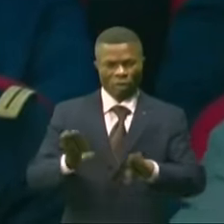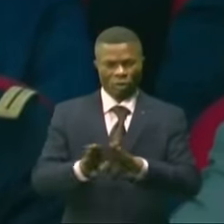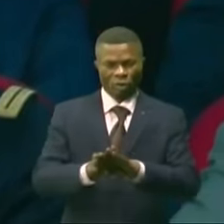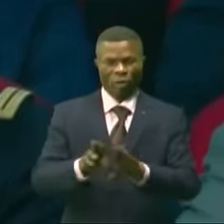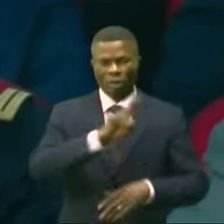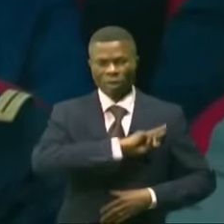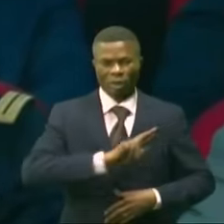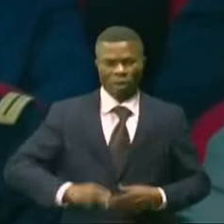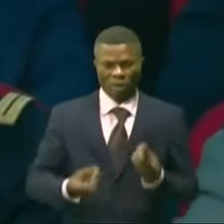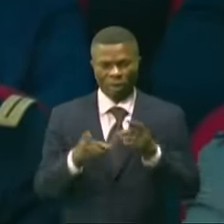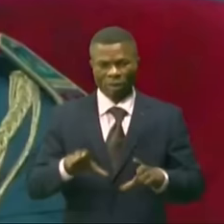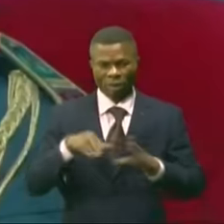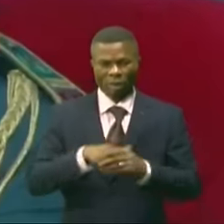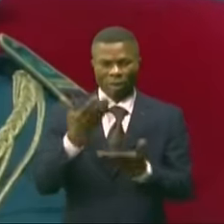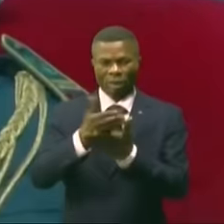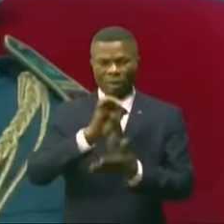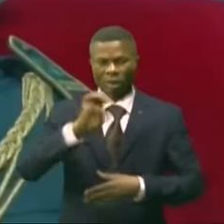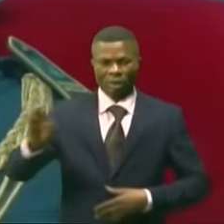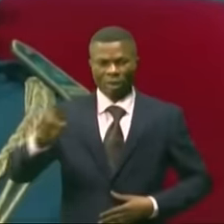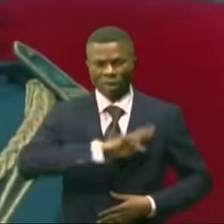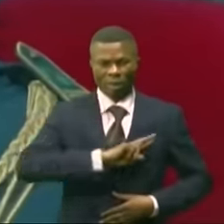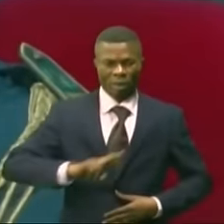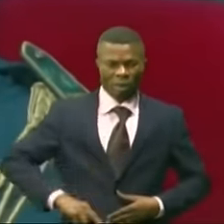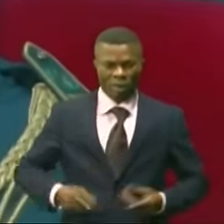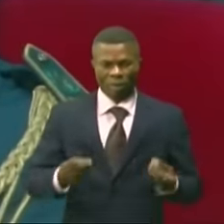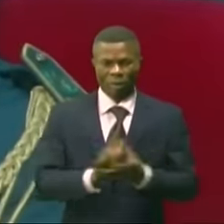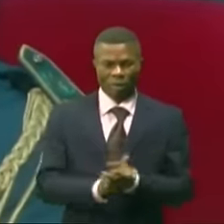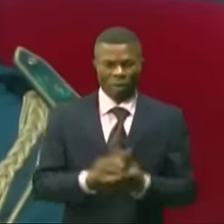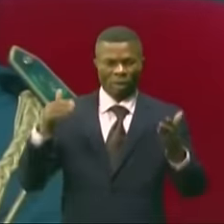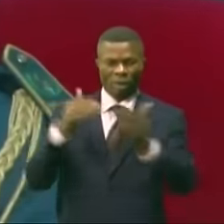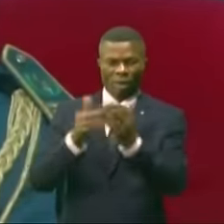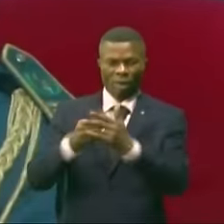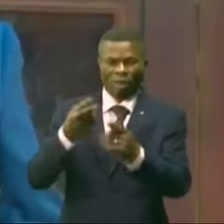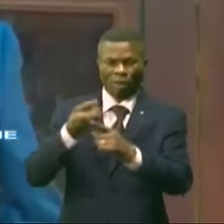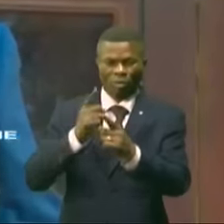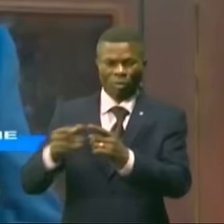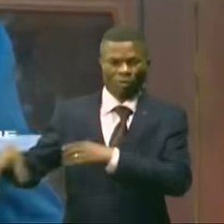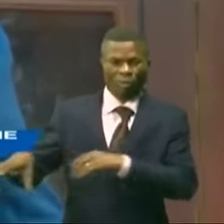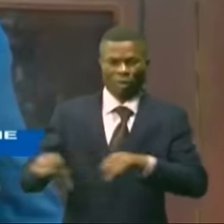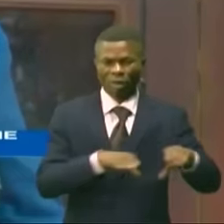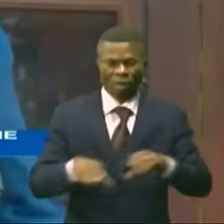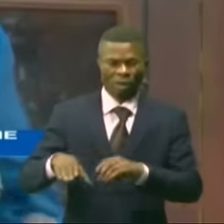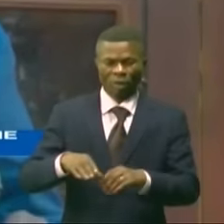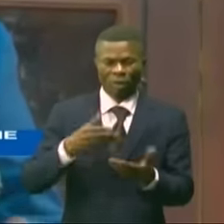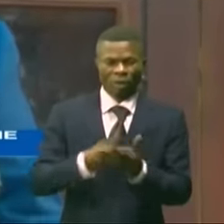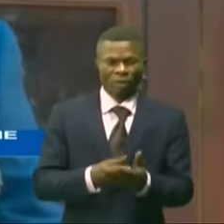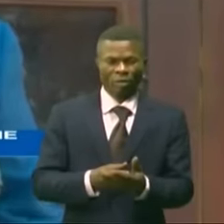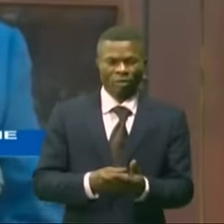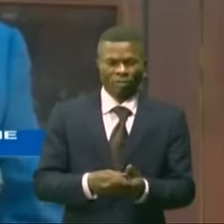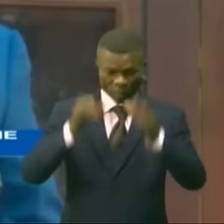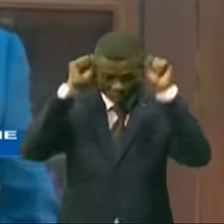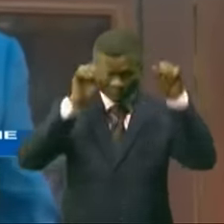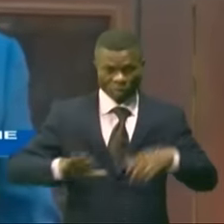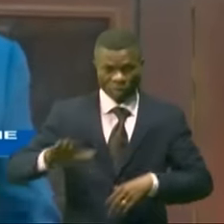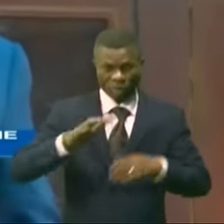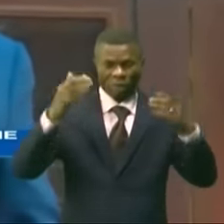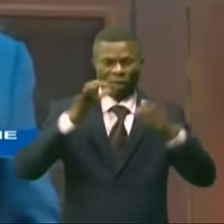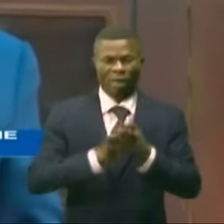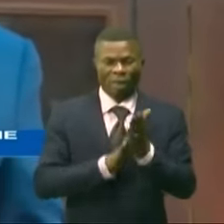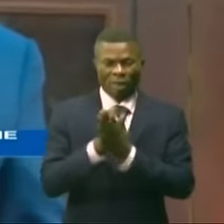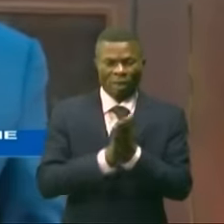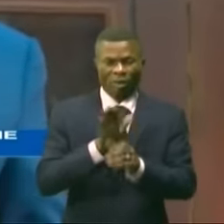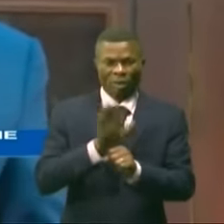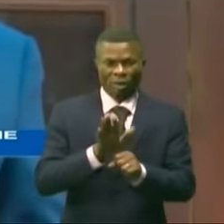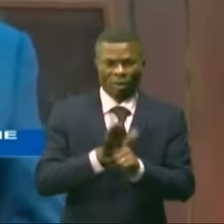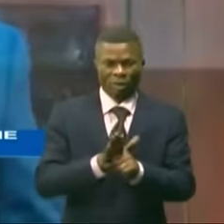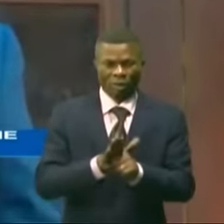Démocratique du Congo dans sa partie est en proie à l'agression rwandaise le président de la République comme vous le savez tient beaucoup à